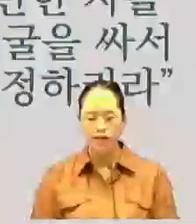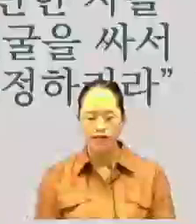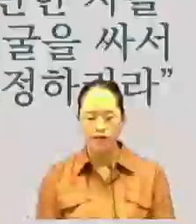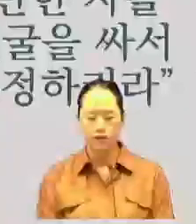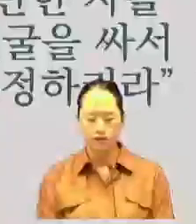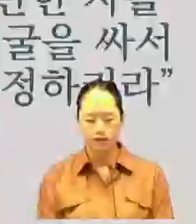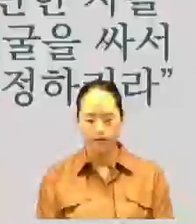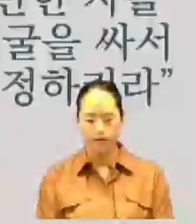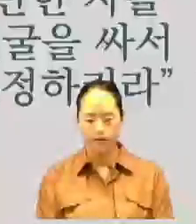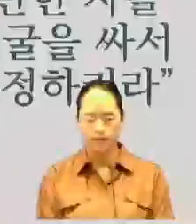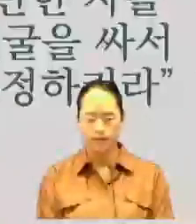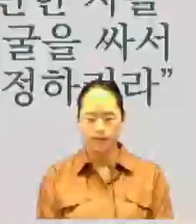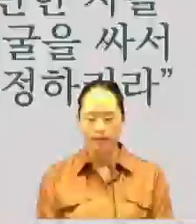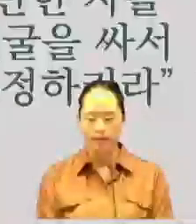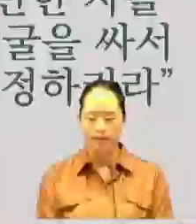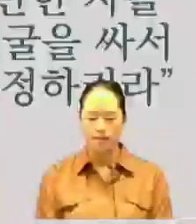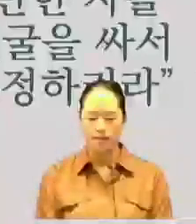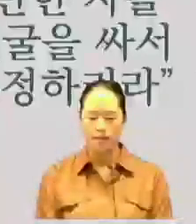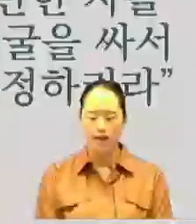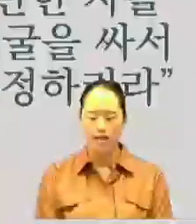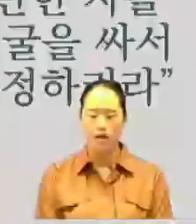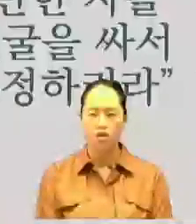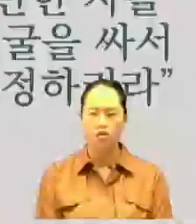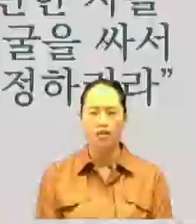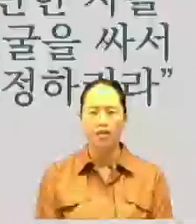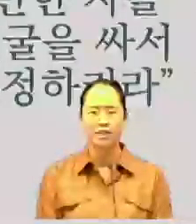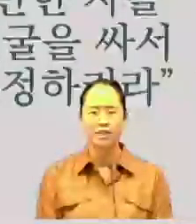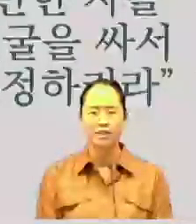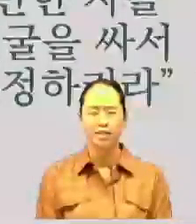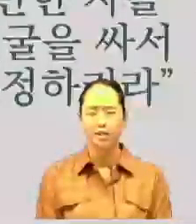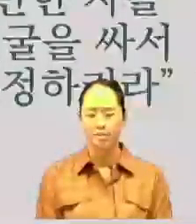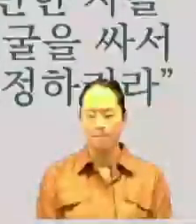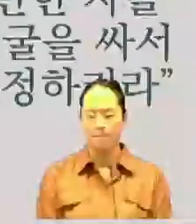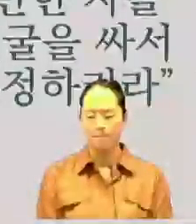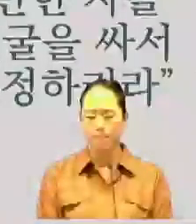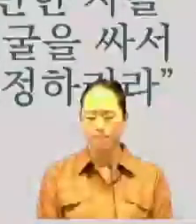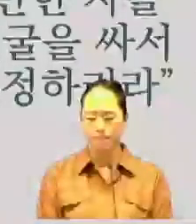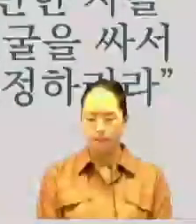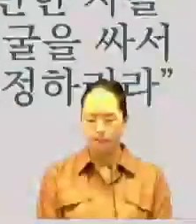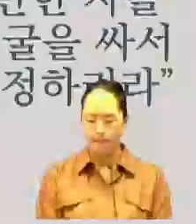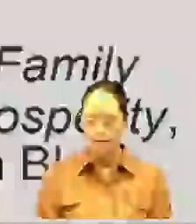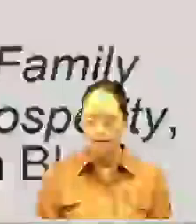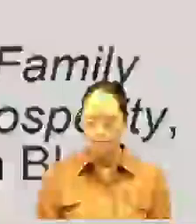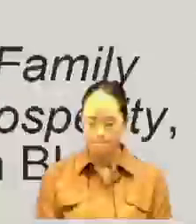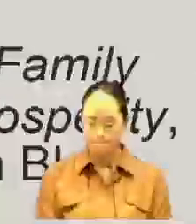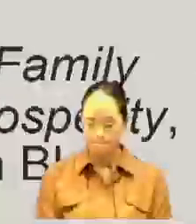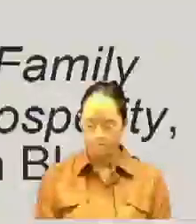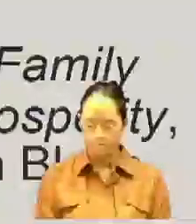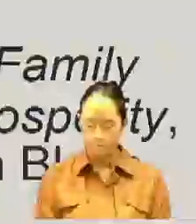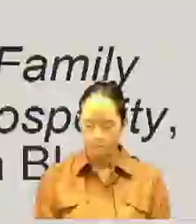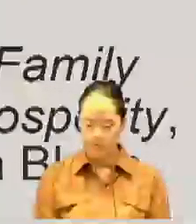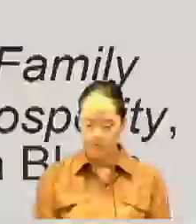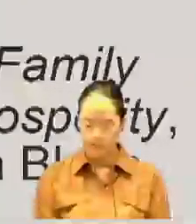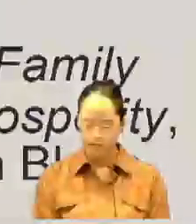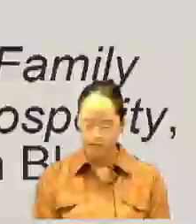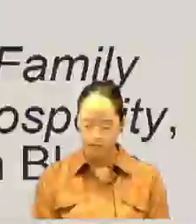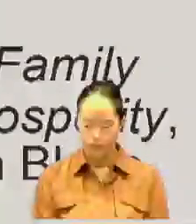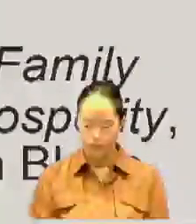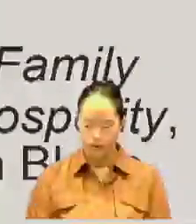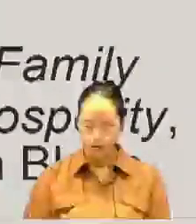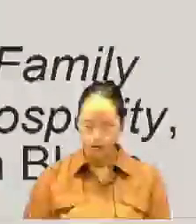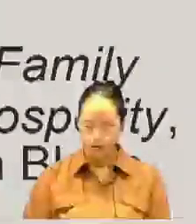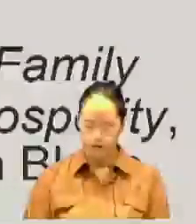这个我们承受苦难是有原因的，因为神想告诉我们，我们里边是